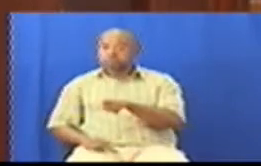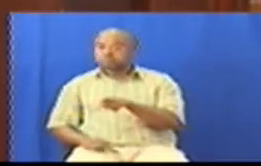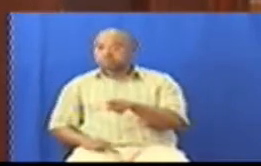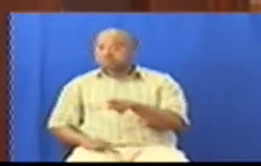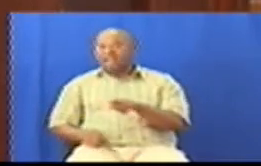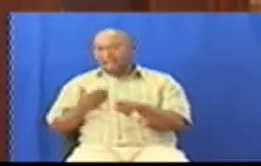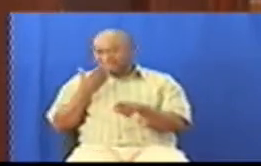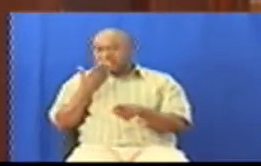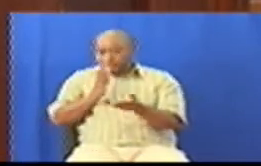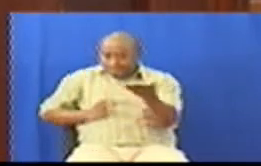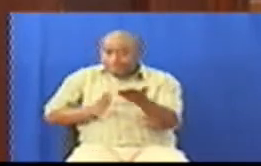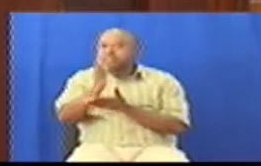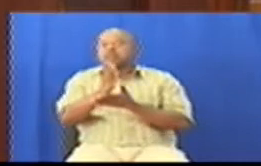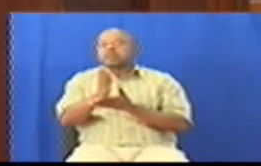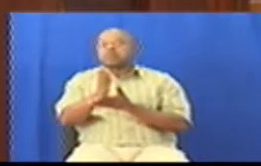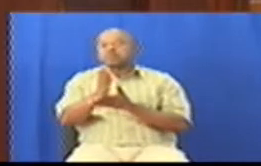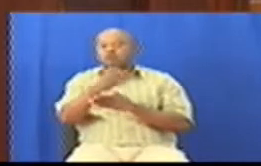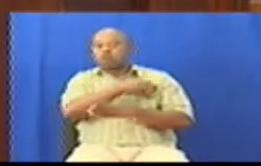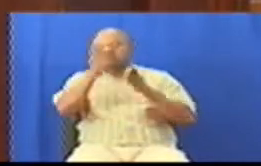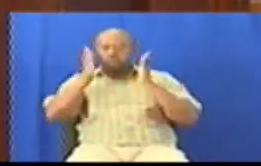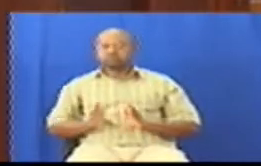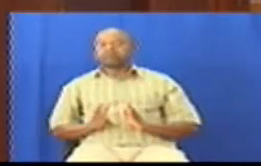apite bila kupingwa.